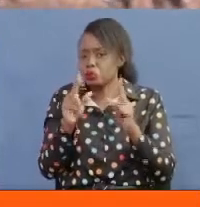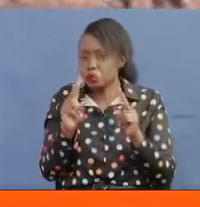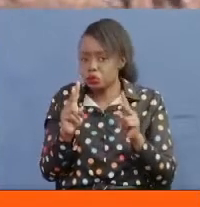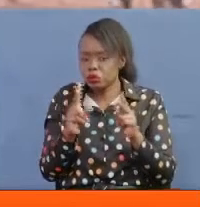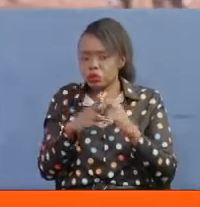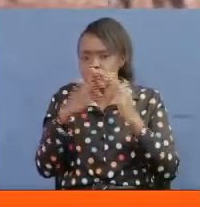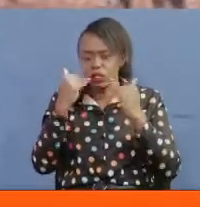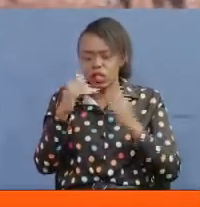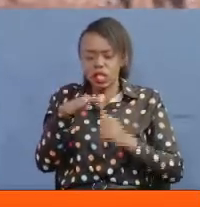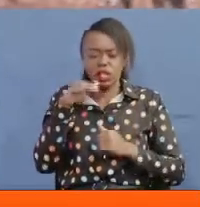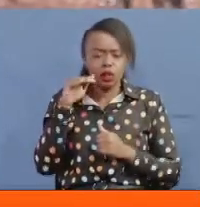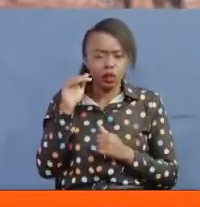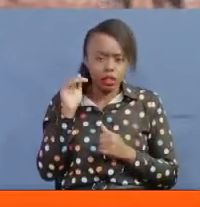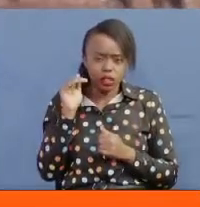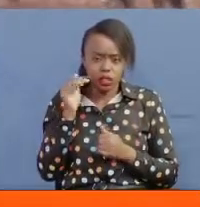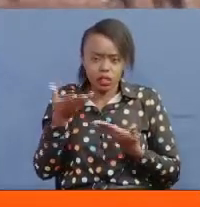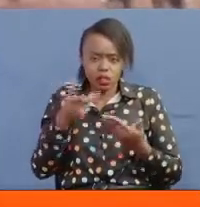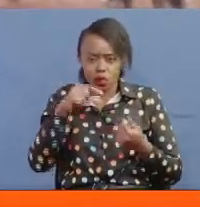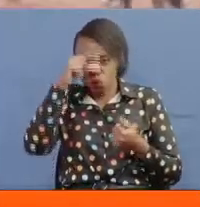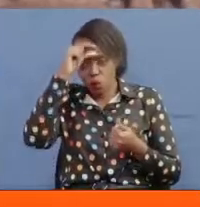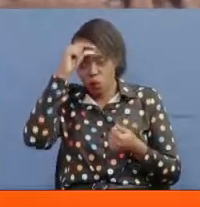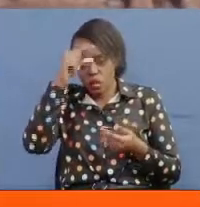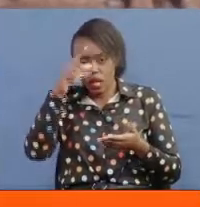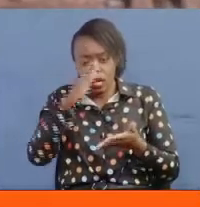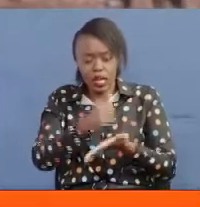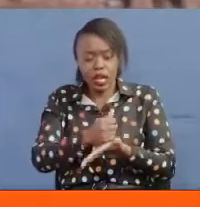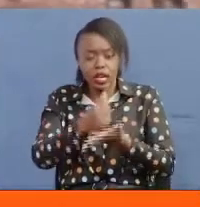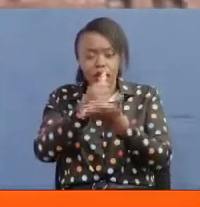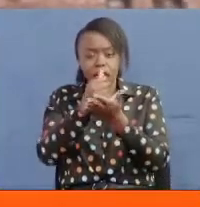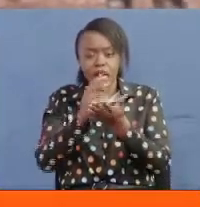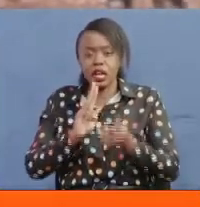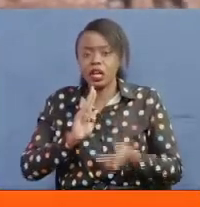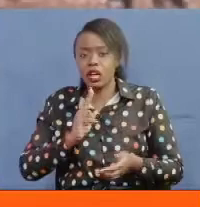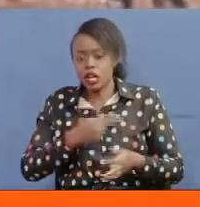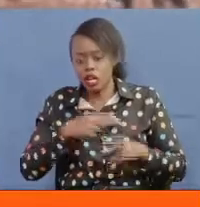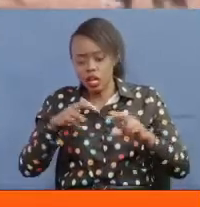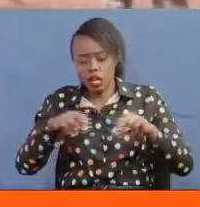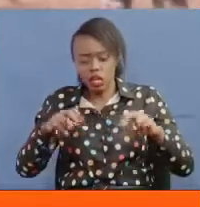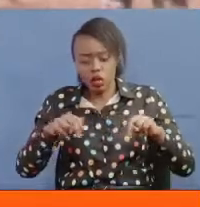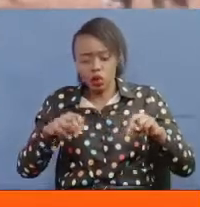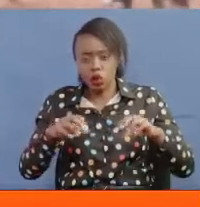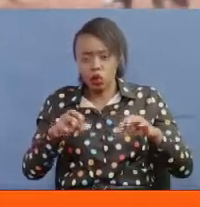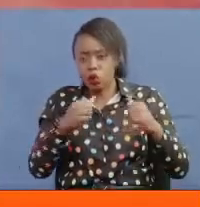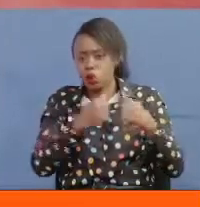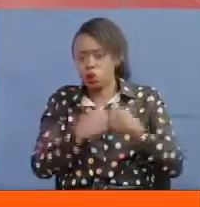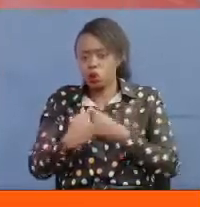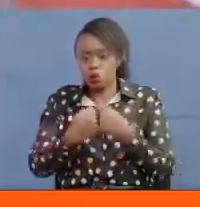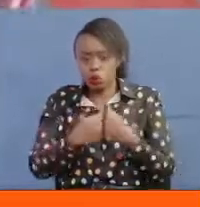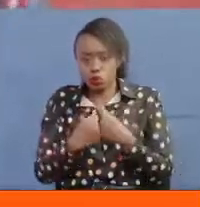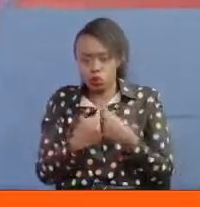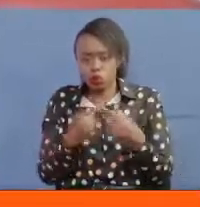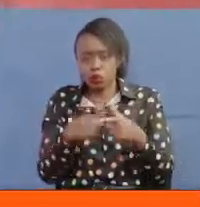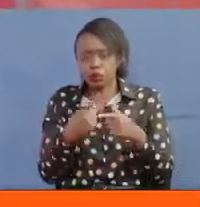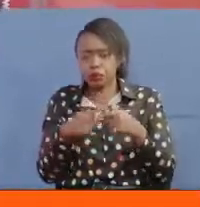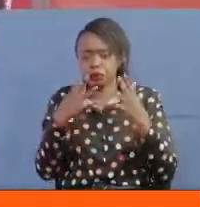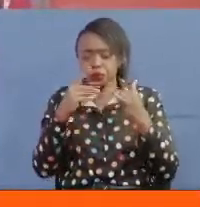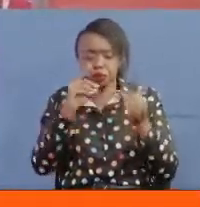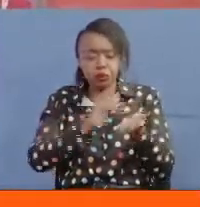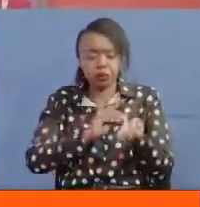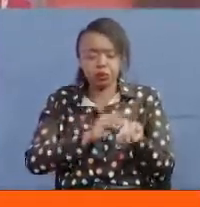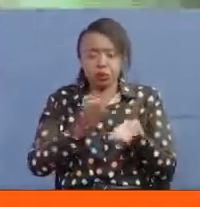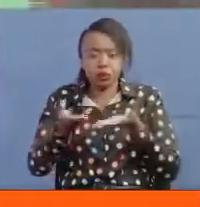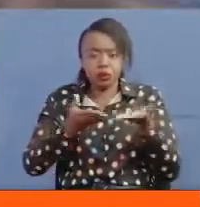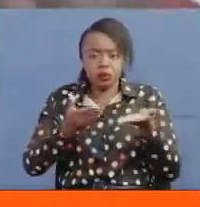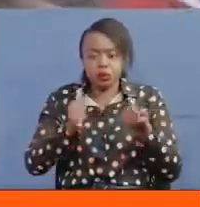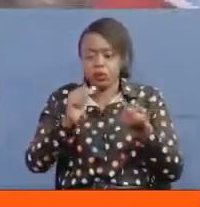tu serikali atusaidie, tutafute pamoja, tushirikiane. Daktari wa mifugo